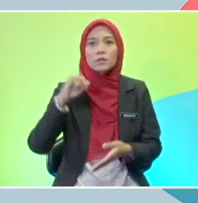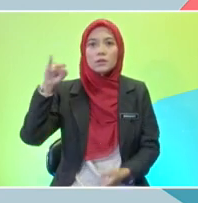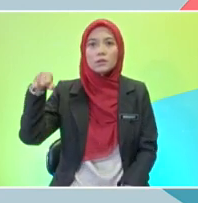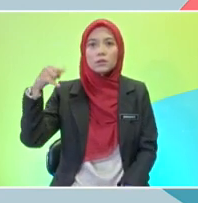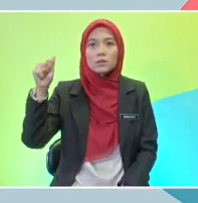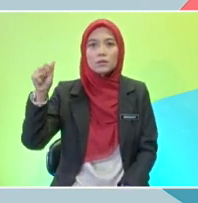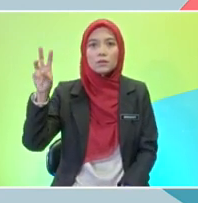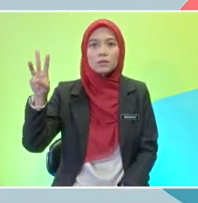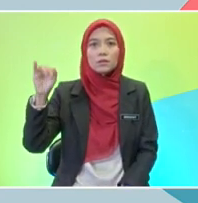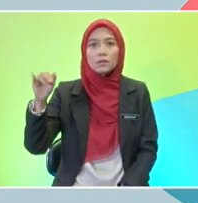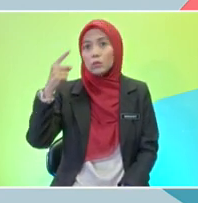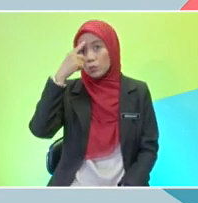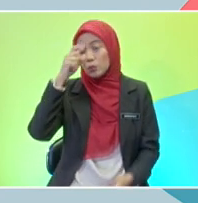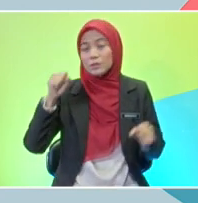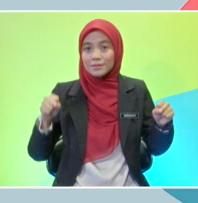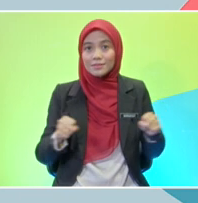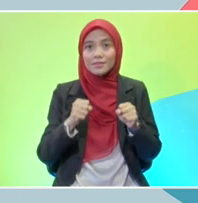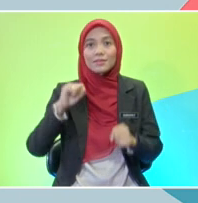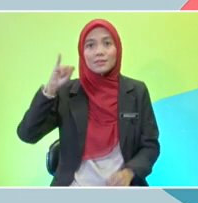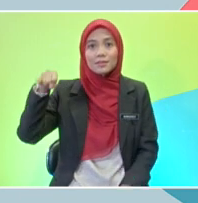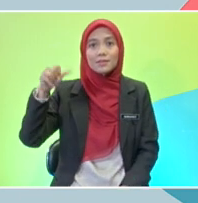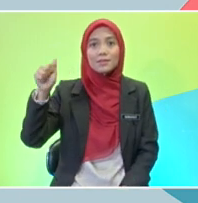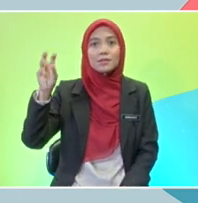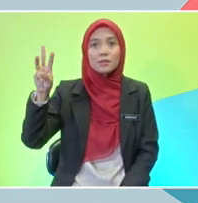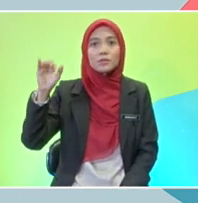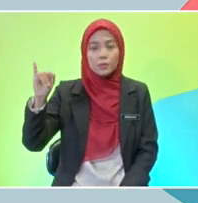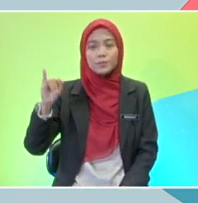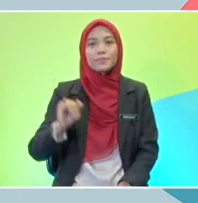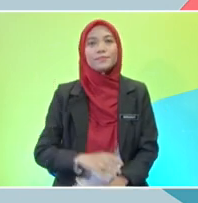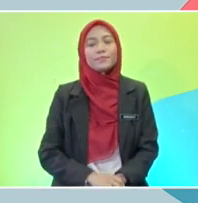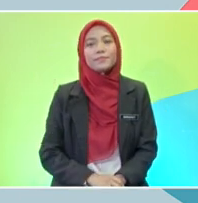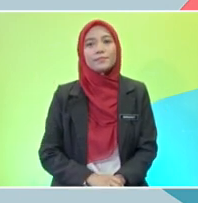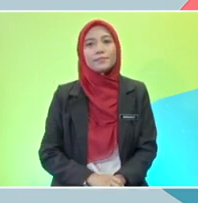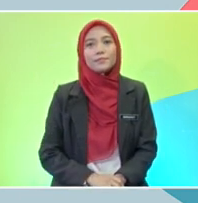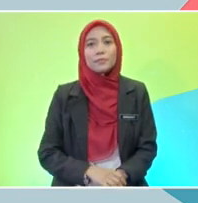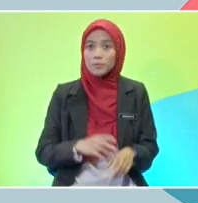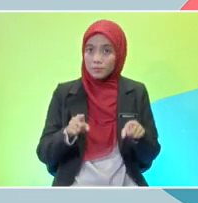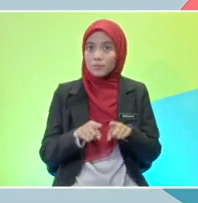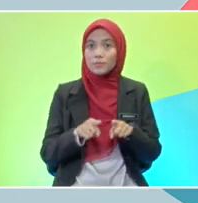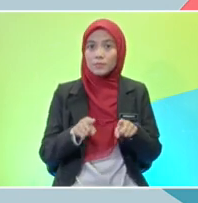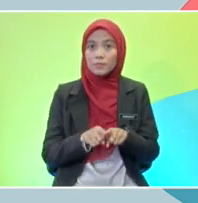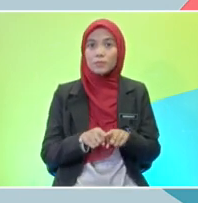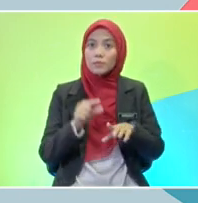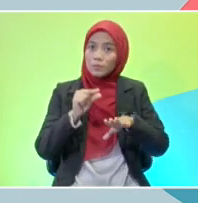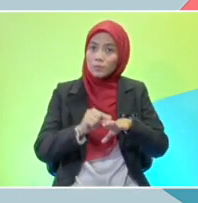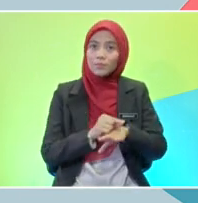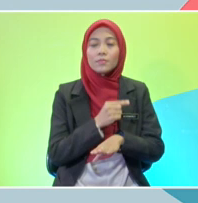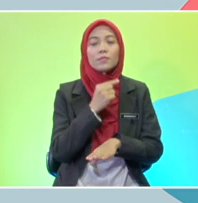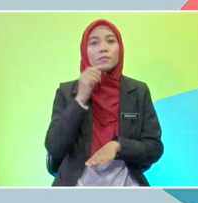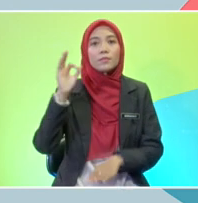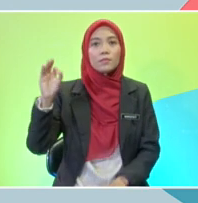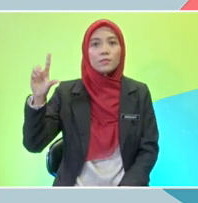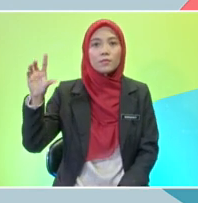asas perkembangan seni ukiran kaligrafi Ki seni ukiran memutihkan kaligrafi diolah bersama dengan motif flora dan geometri